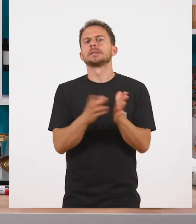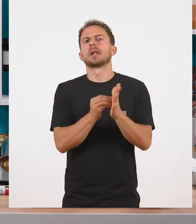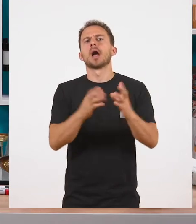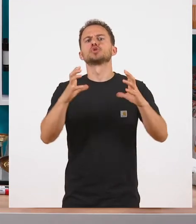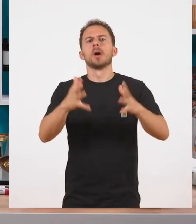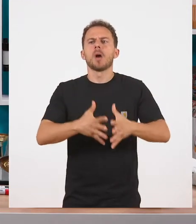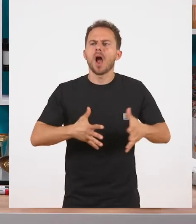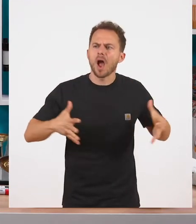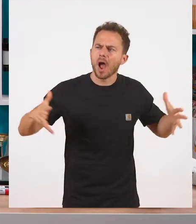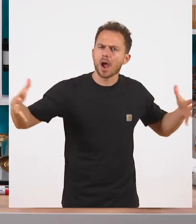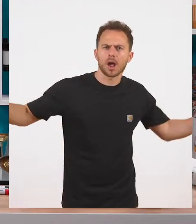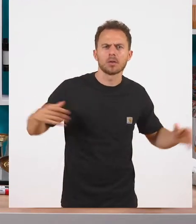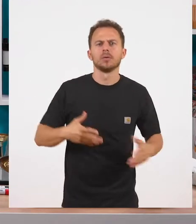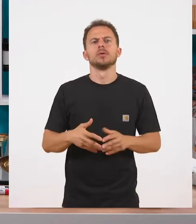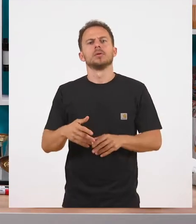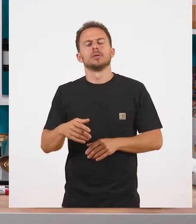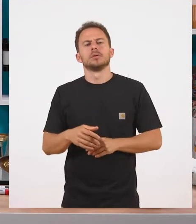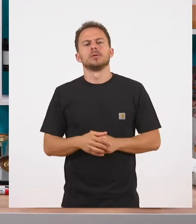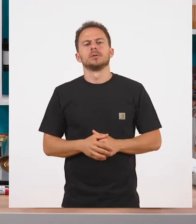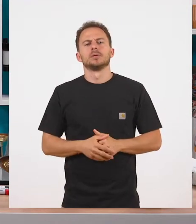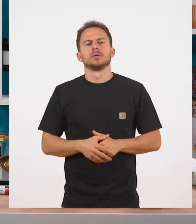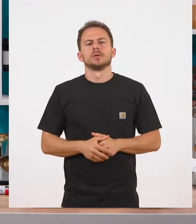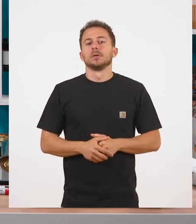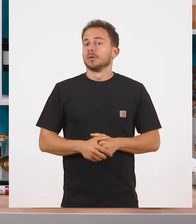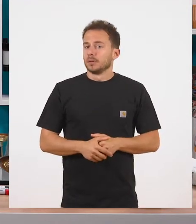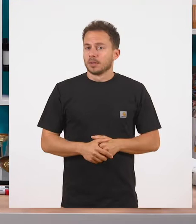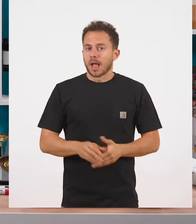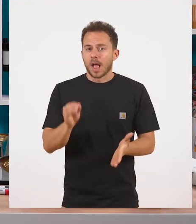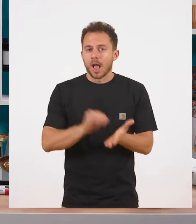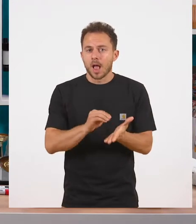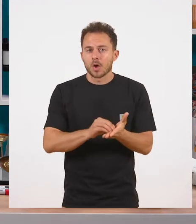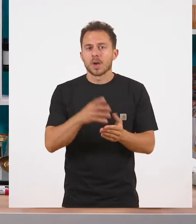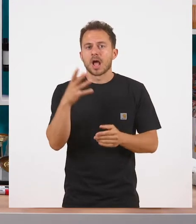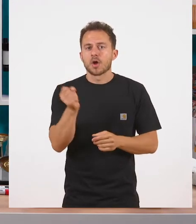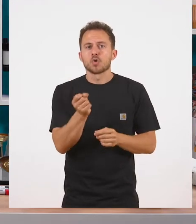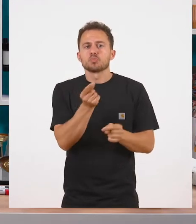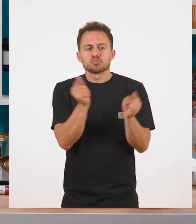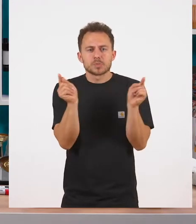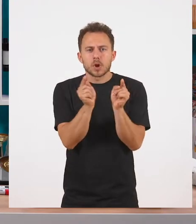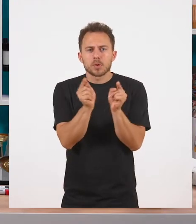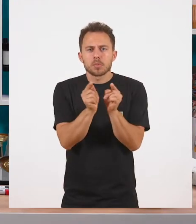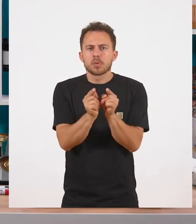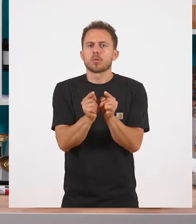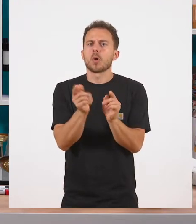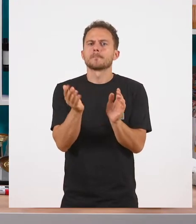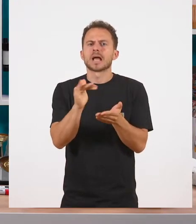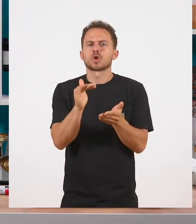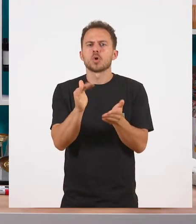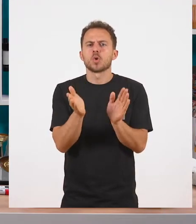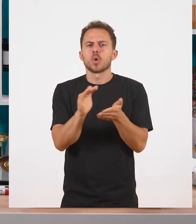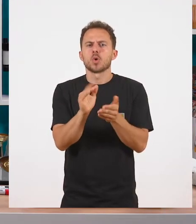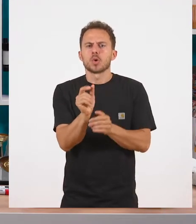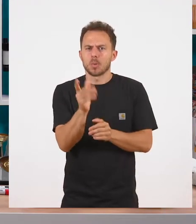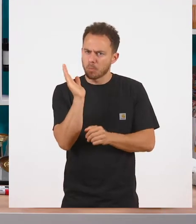αντικείμενων που πιάνουν πολύ μεγάλο χώρο. Έχουμε όμως και μικρότερες υποδιαιρέσεις του κυβικού μέτρου.